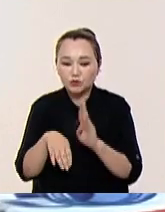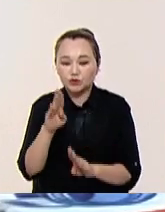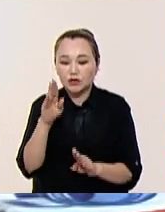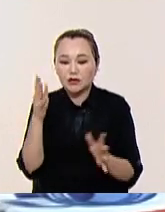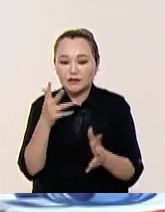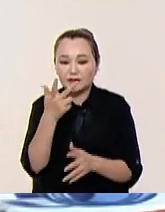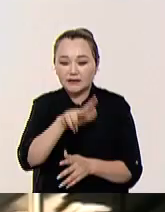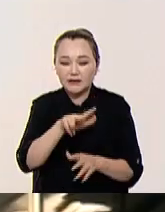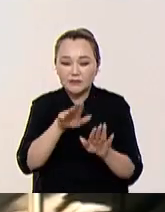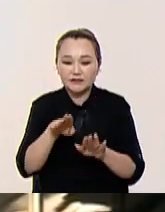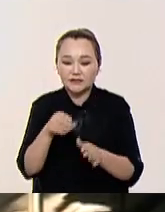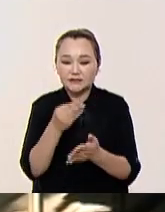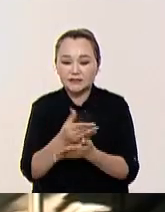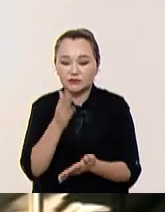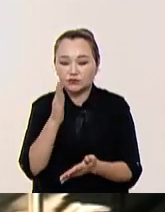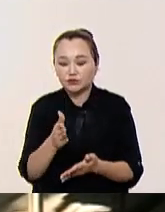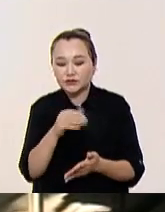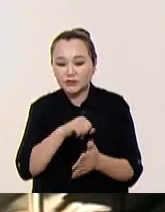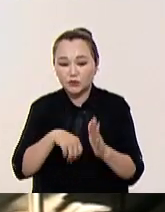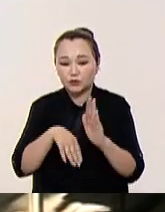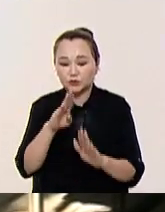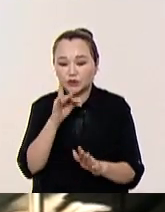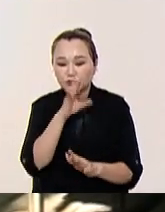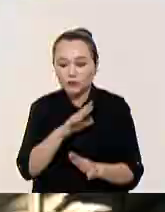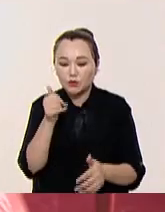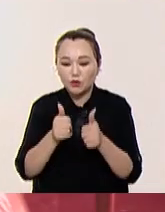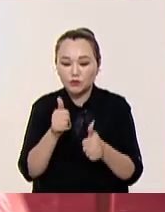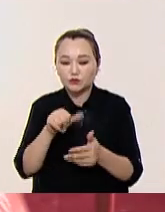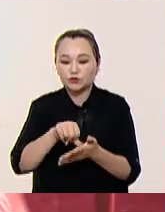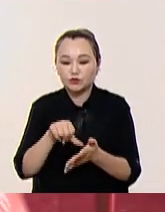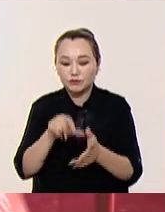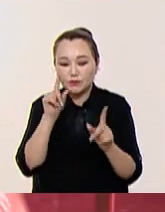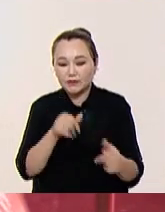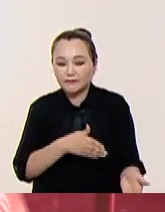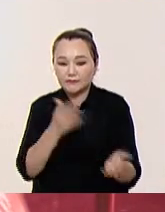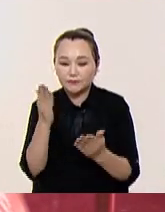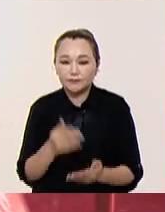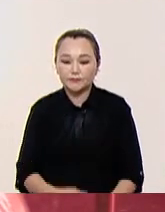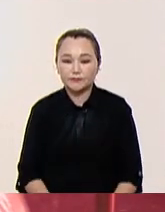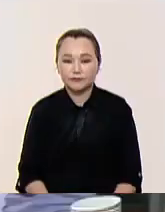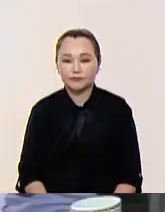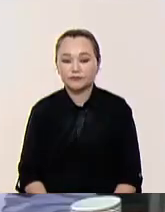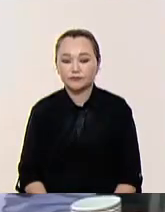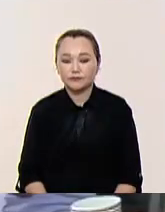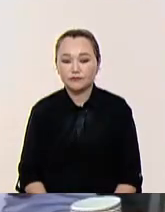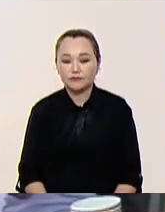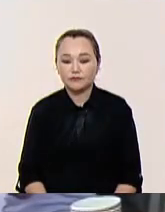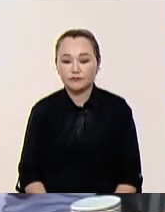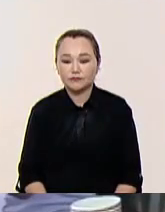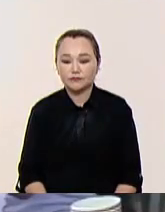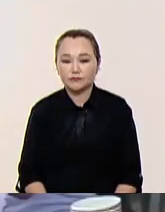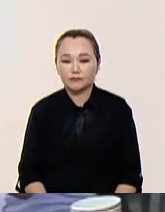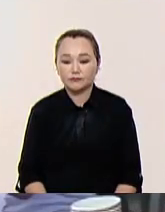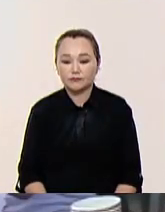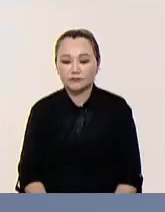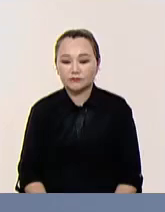3 номинация бойынша бағалайтын болады. Жеңімпаздар республикалық конкурсқа қатысу құқығына ие болады. Ерлан Қуандық, Информбюро,